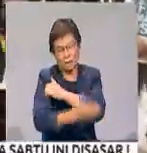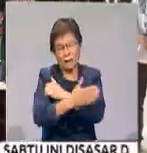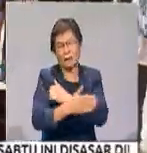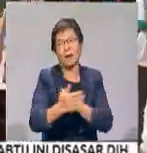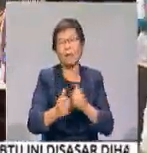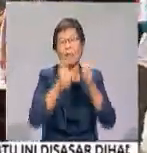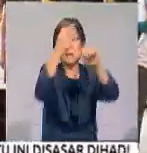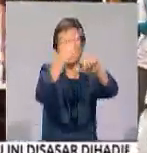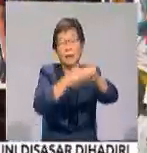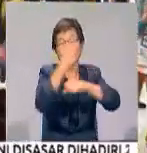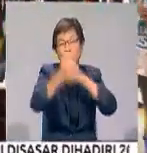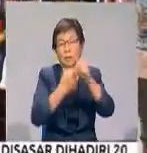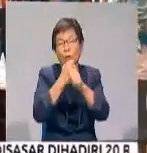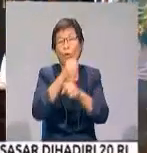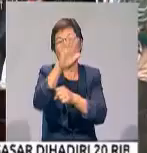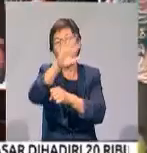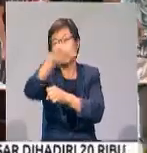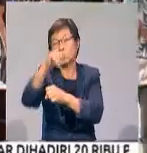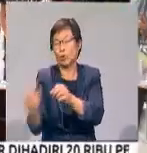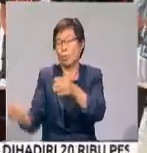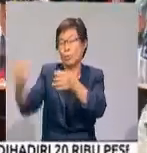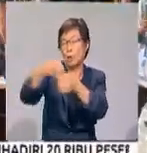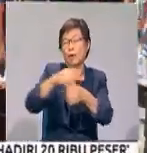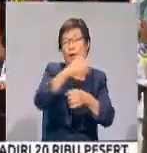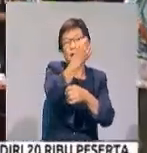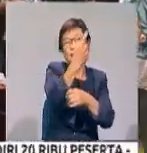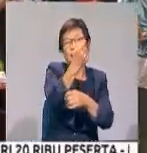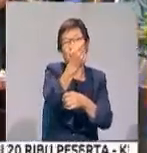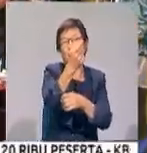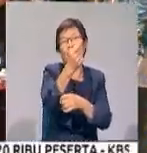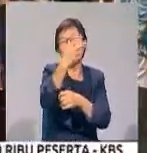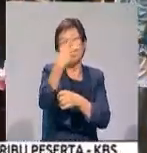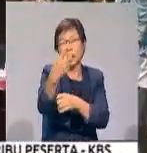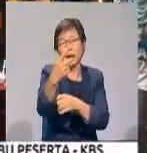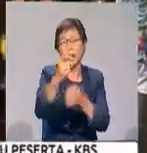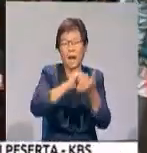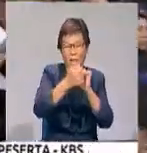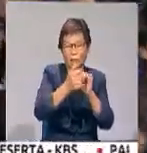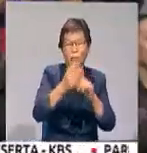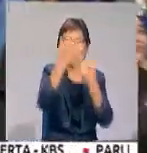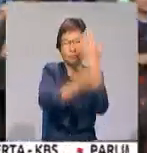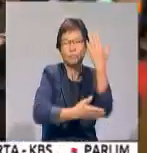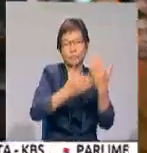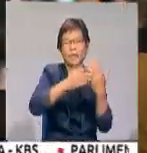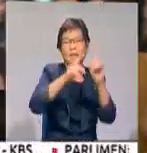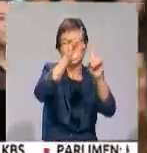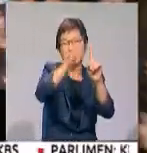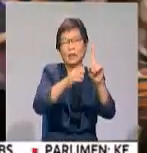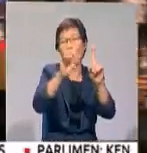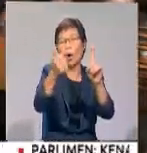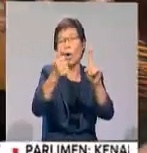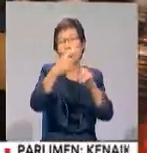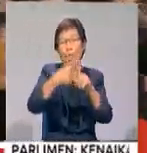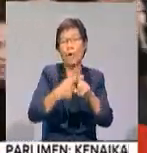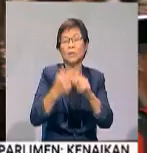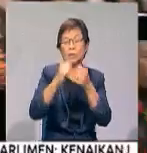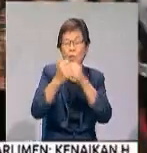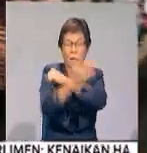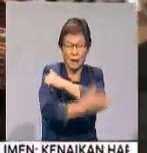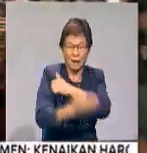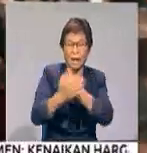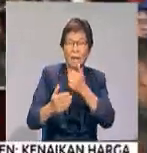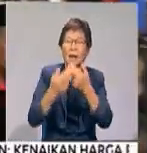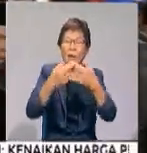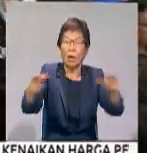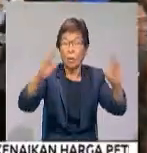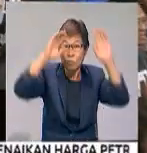ini menyasarkan 5 juta penyertaan dengan 11,000 aktiviti di seluruh negara. 1 Oktober lalu, Bulan Sukan Negara dilancarkan dengan